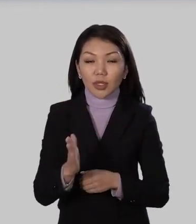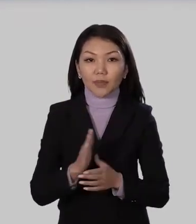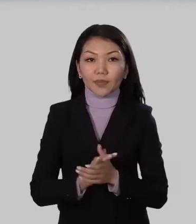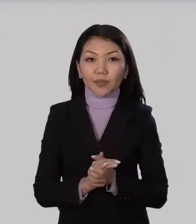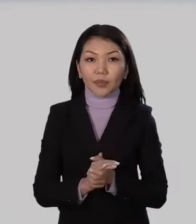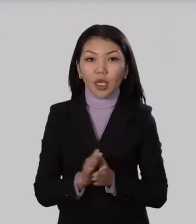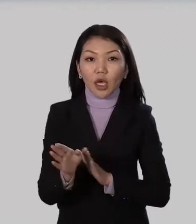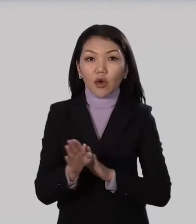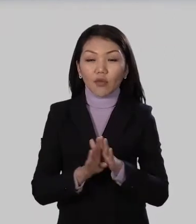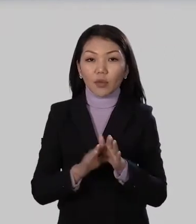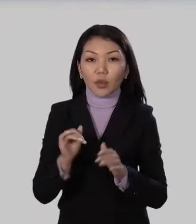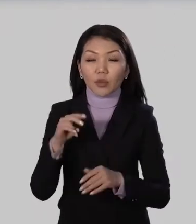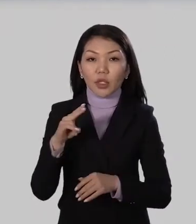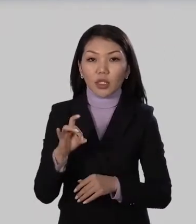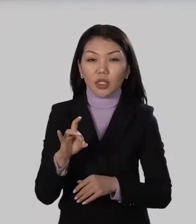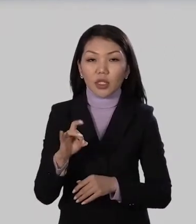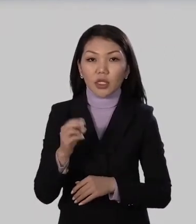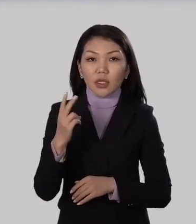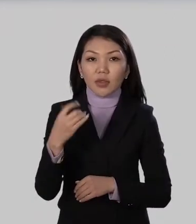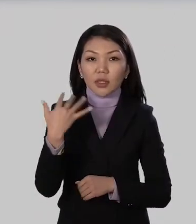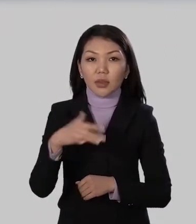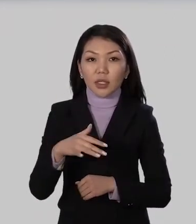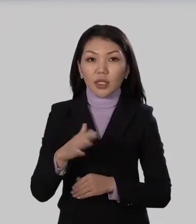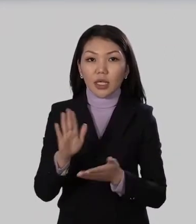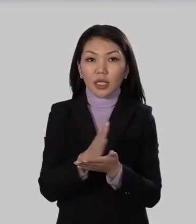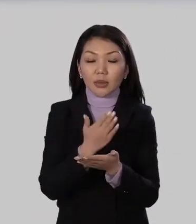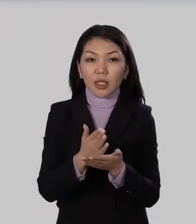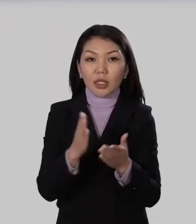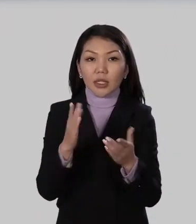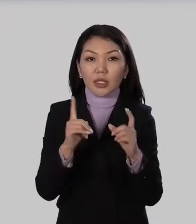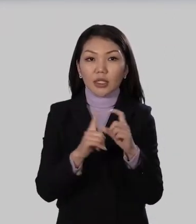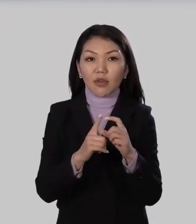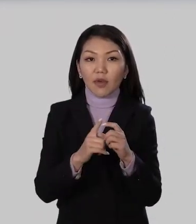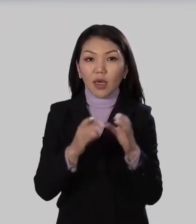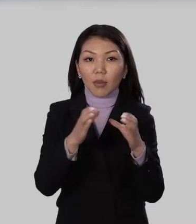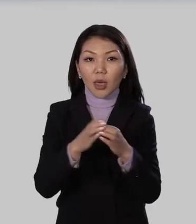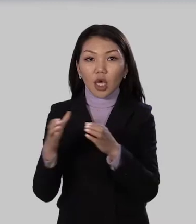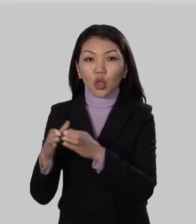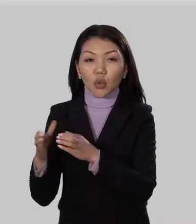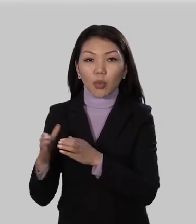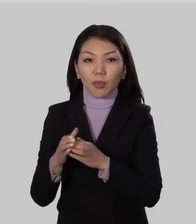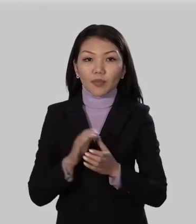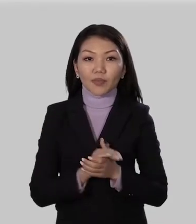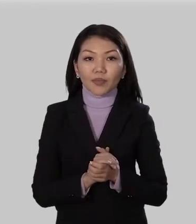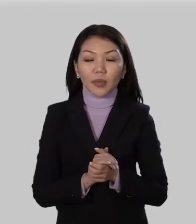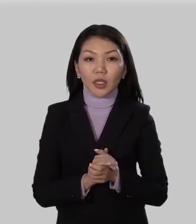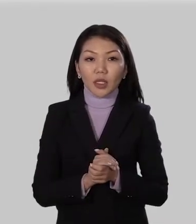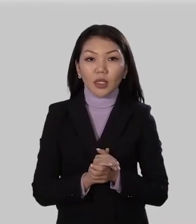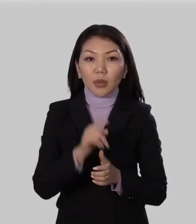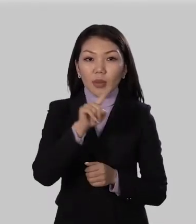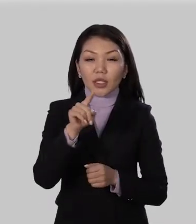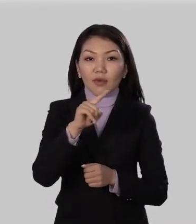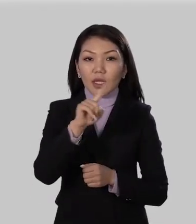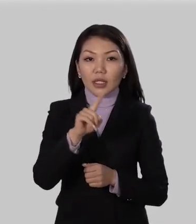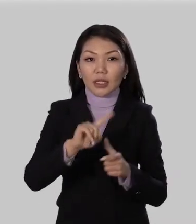в этом. Выполним упражнение 250. Распределите слова по группам. С приставкой на